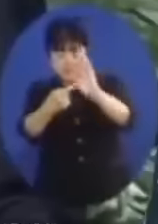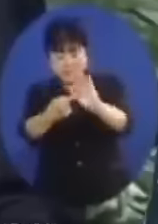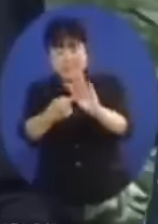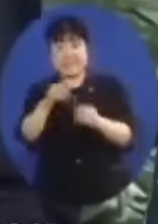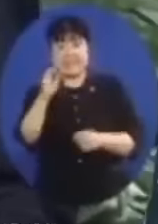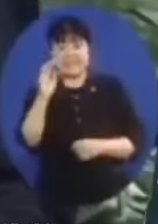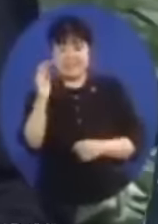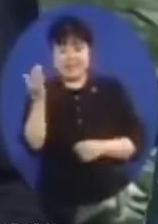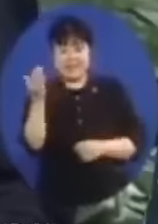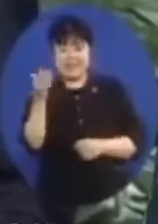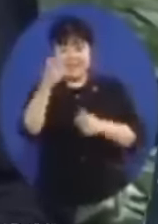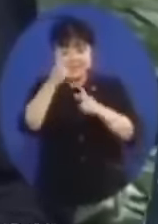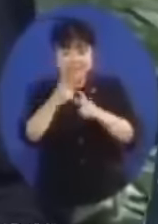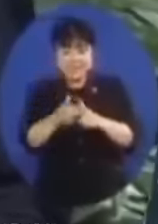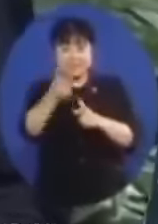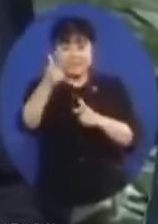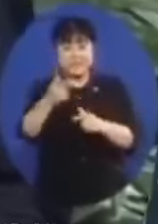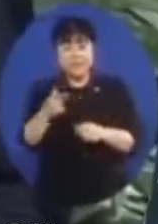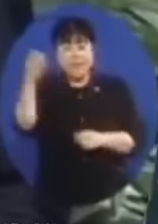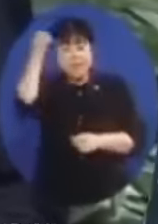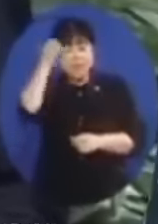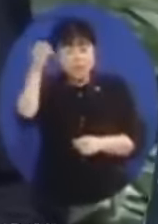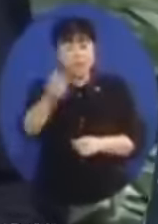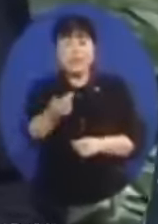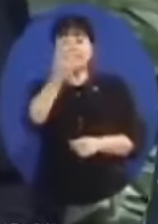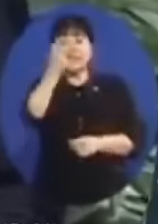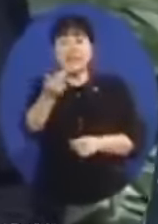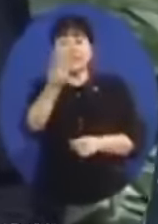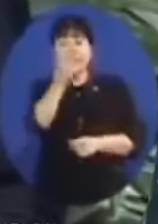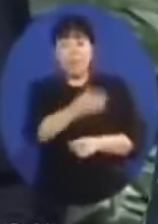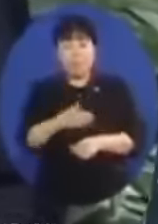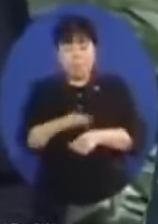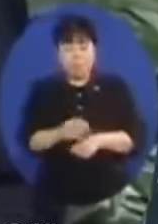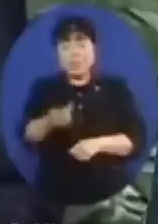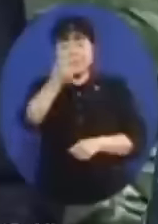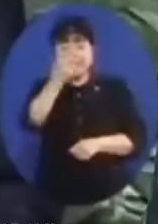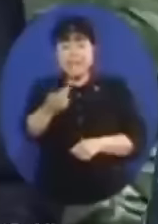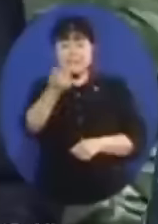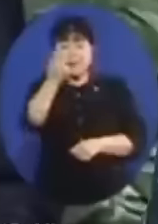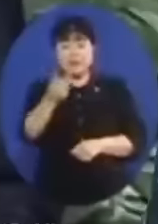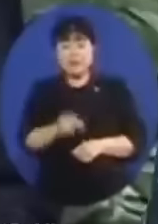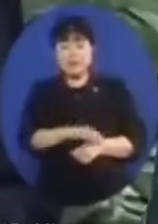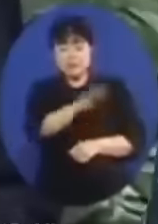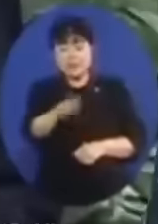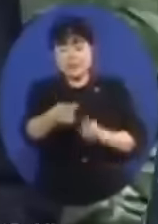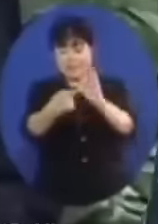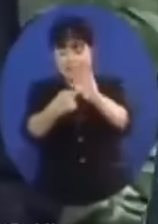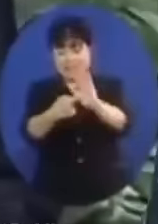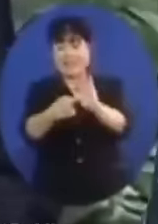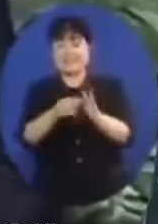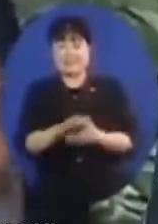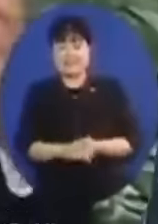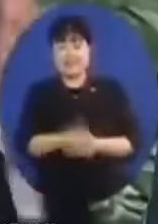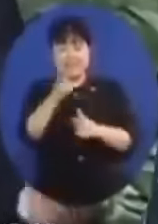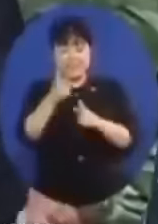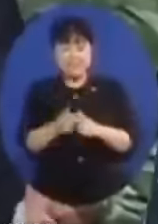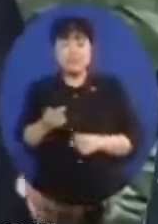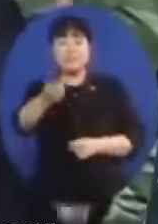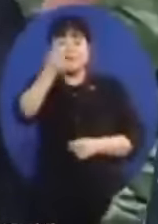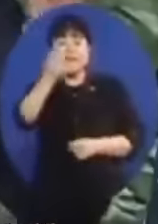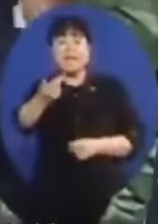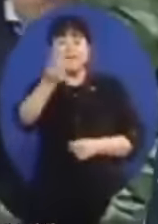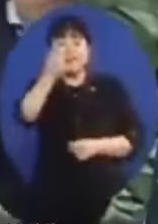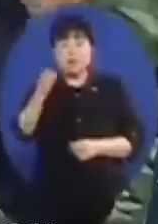돼요. 예수의 영혼의 생명 육체의 생명이 우리에게 나타나야 돼요. 예수님의